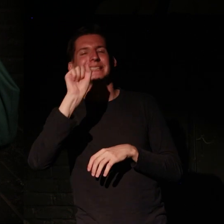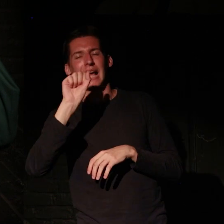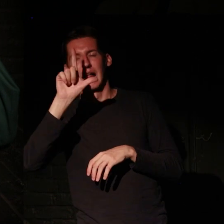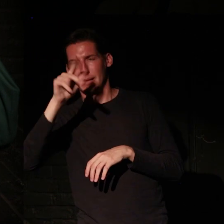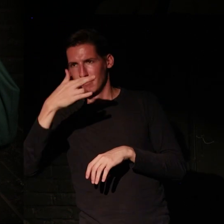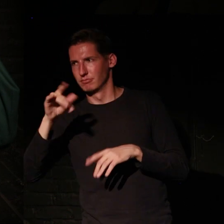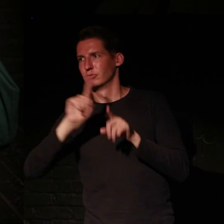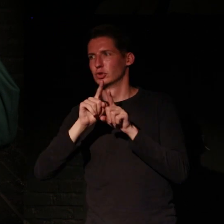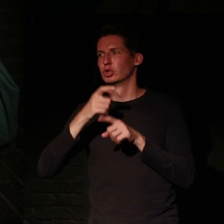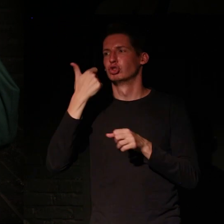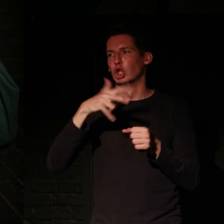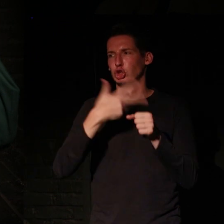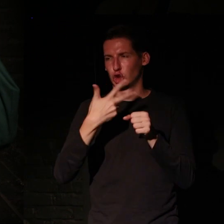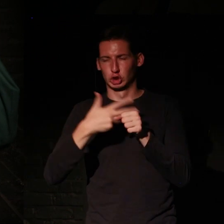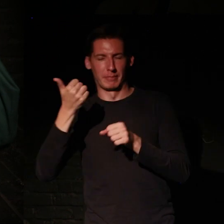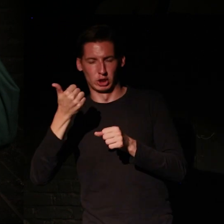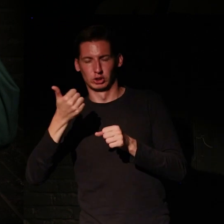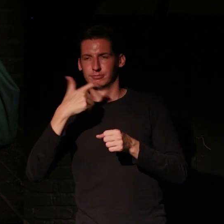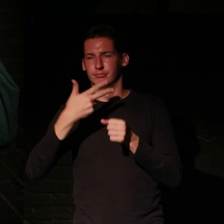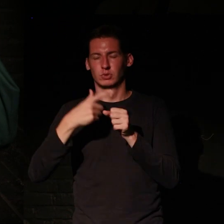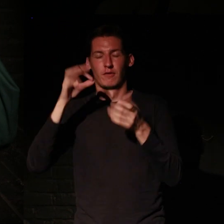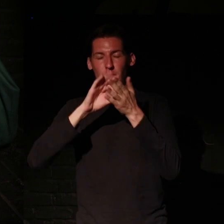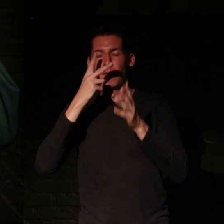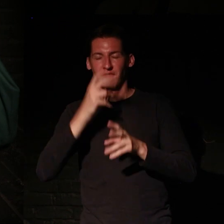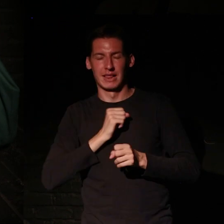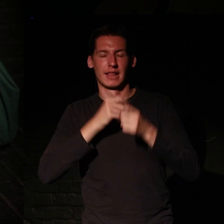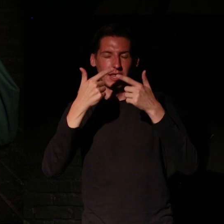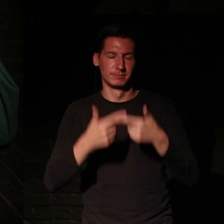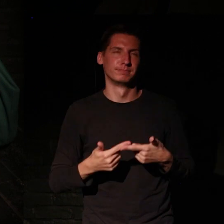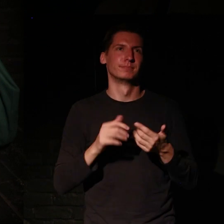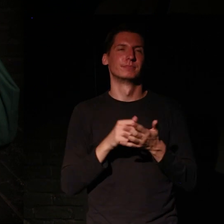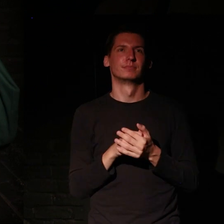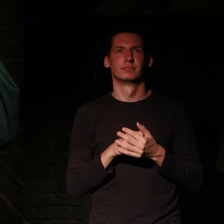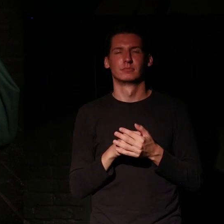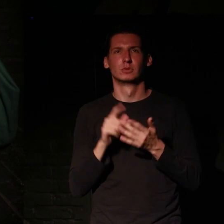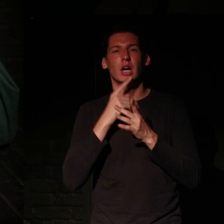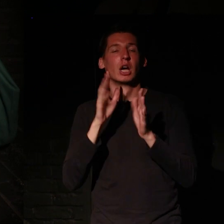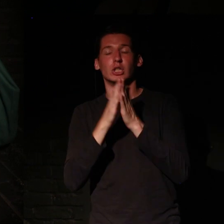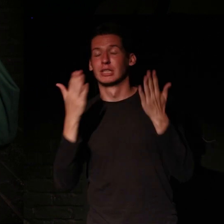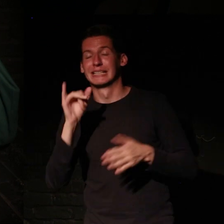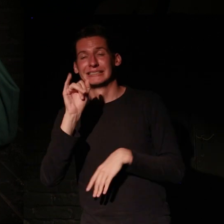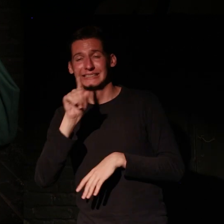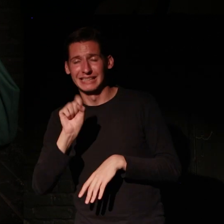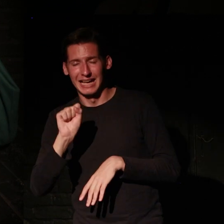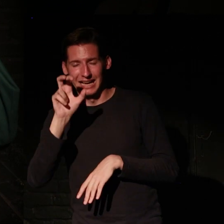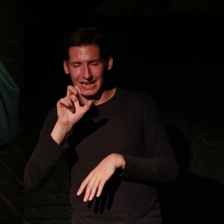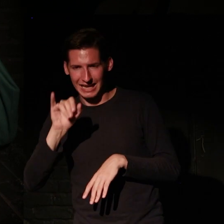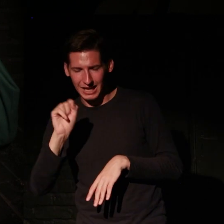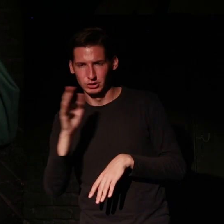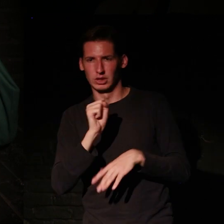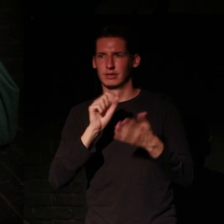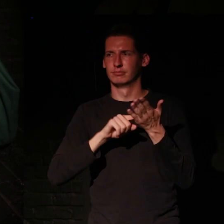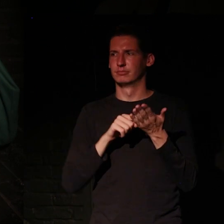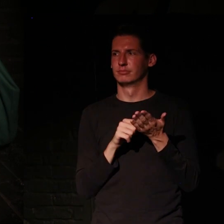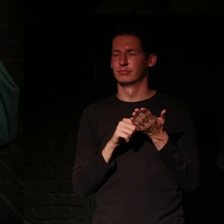Tak, o tym odłączeniu od piersi, czy z Księgi Izajasza, gdzie mówi